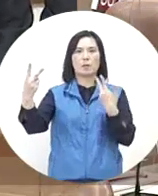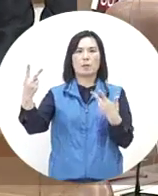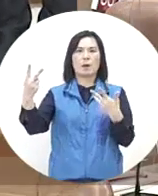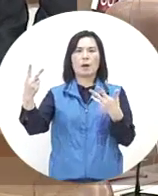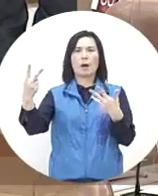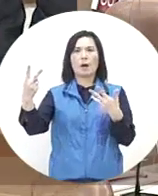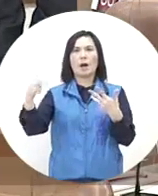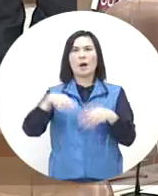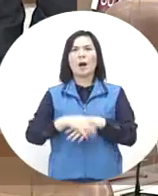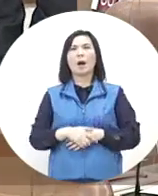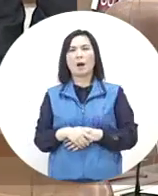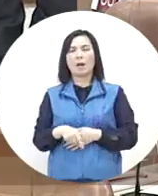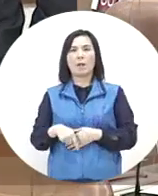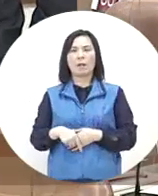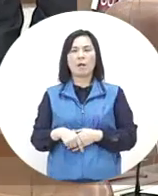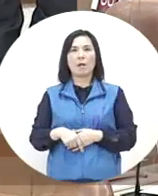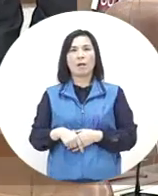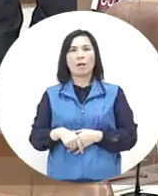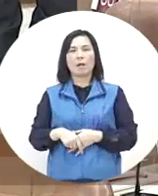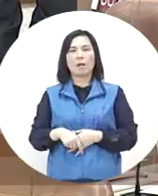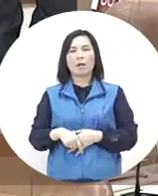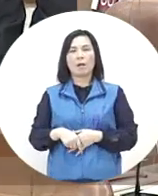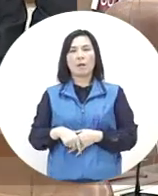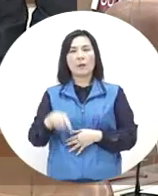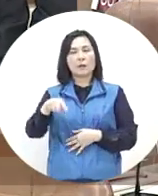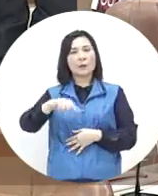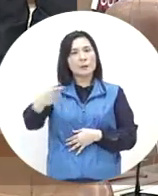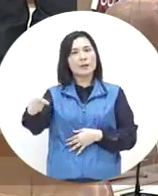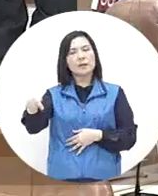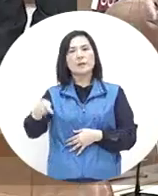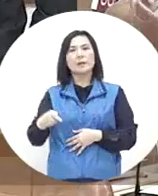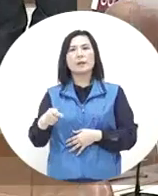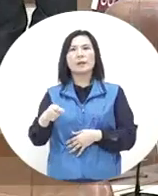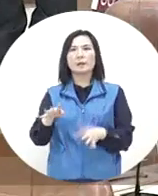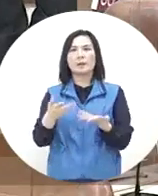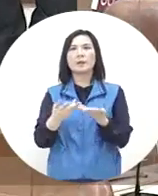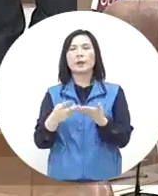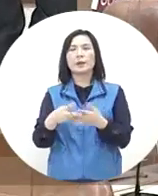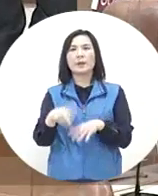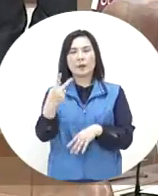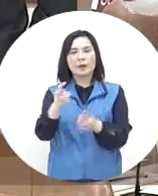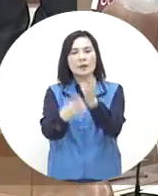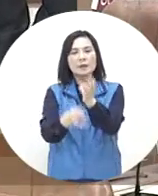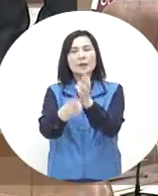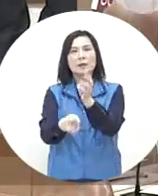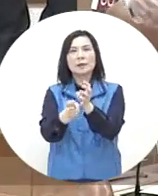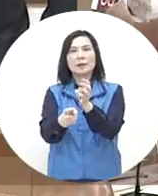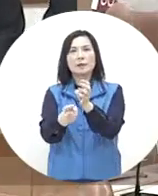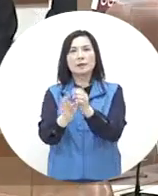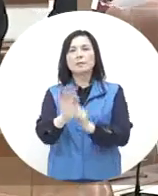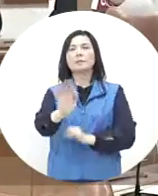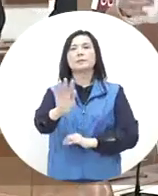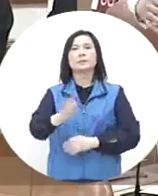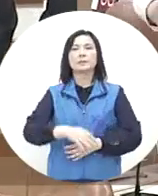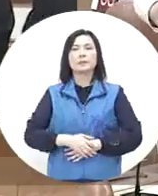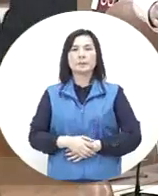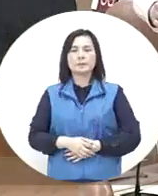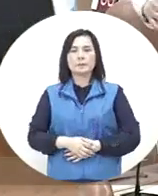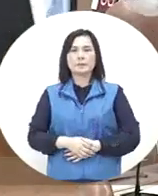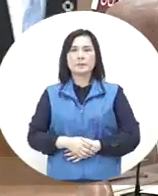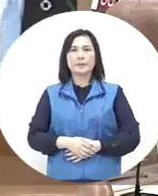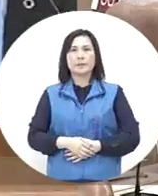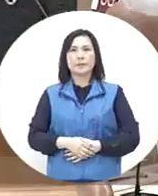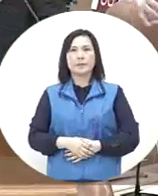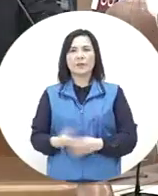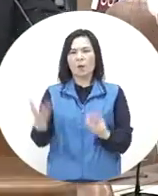太悬殊？ 我们后面会在这个把财产的部分 那个没关系，局长你细节的部分，那个市长， 对， 安内 B 的是不